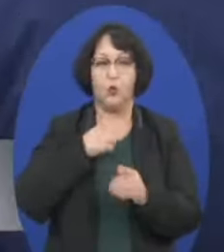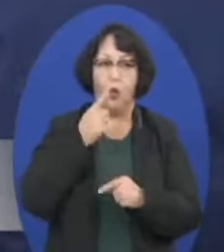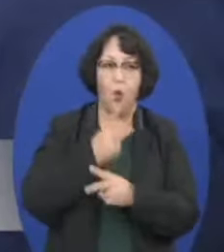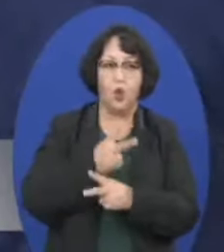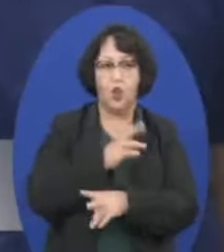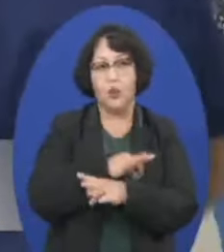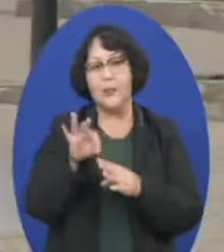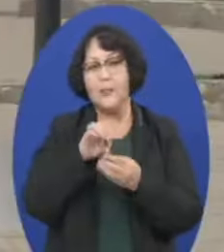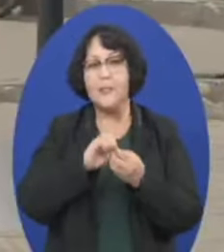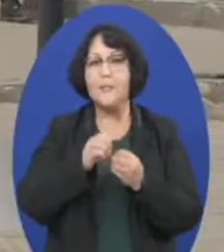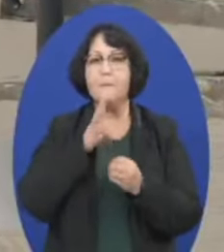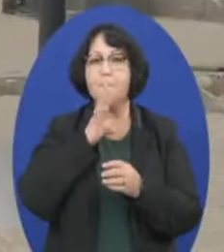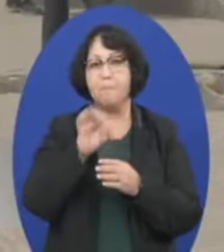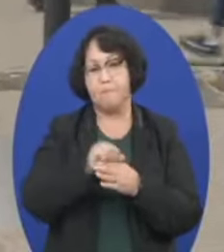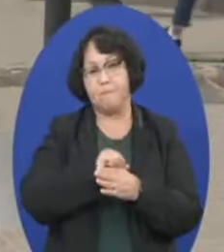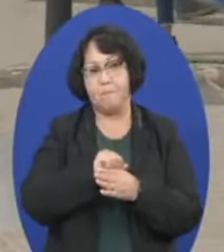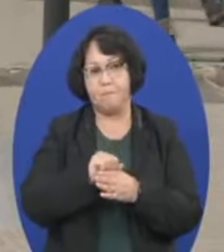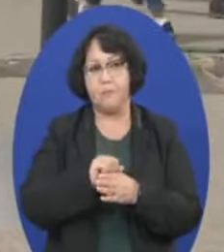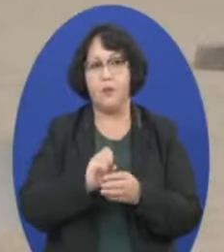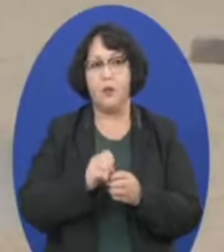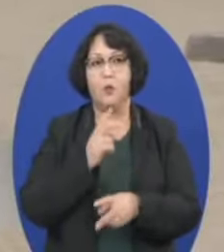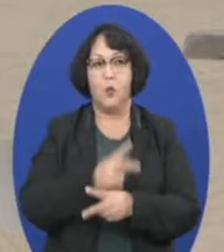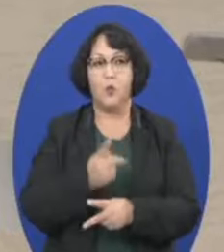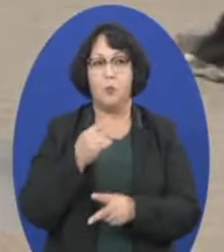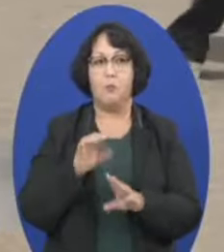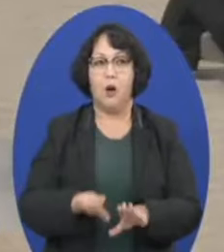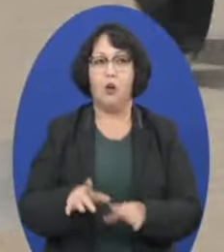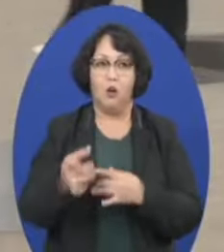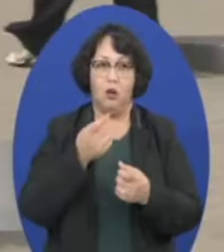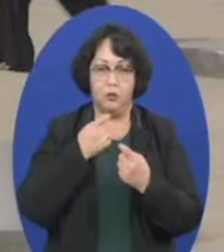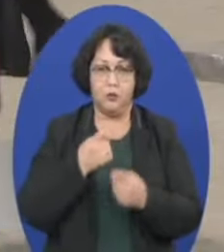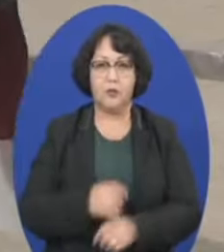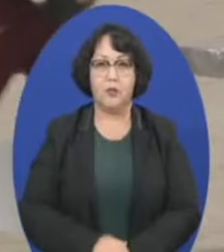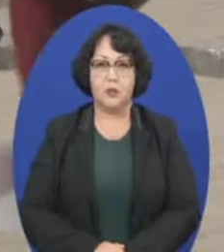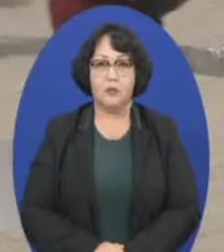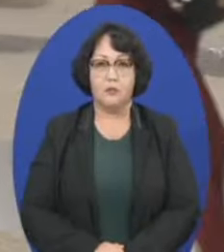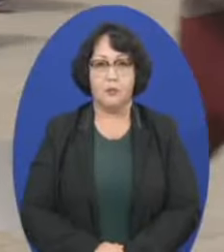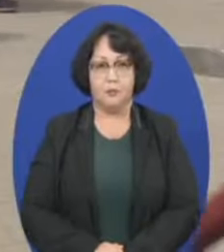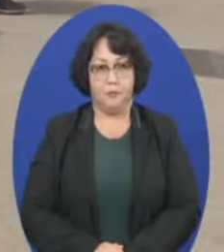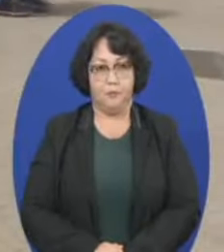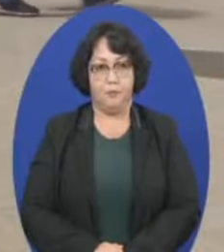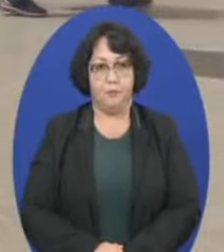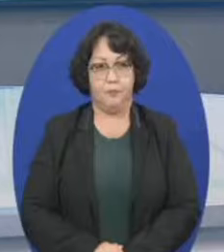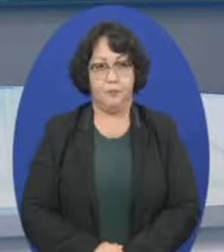зэргийг хилцгээр төлөвлөж байгааг хууль зүйн байнгаарааны хэвлэлийн багруулын үеэр мэдээллээ.